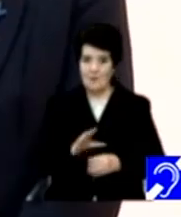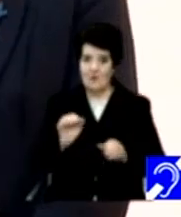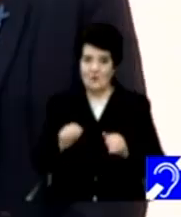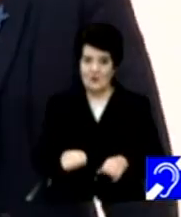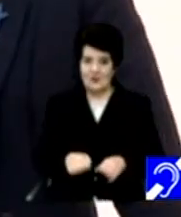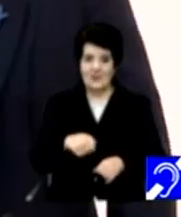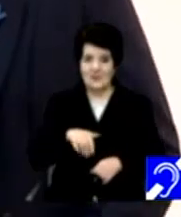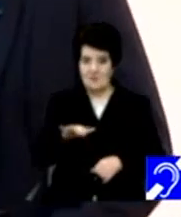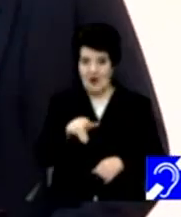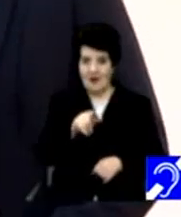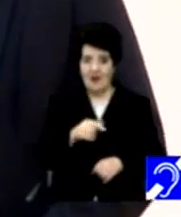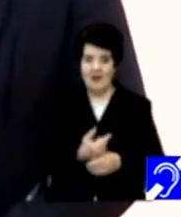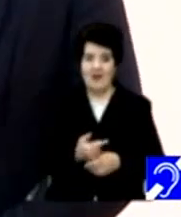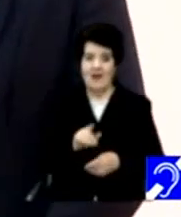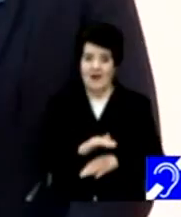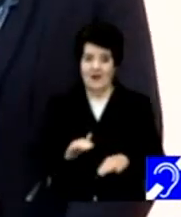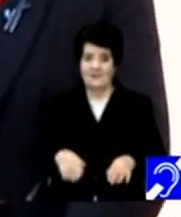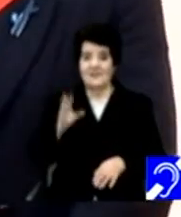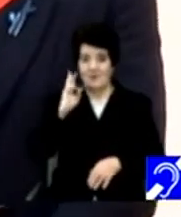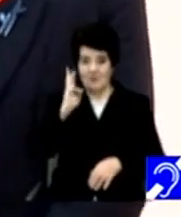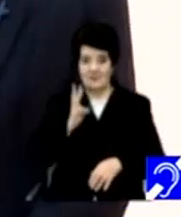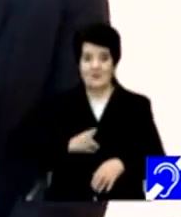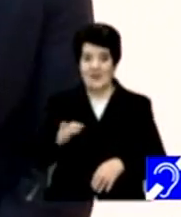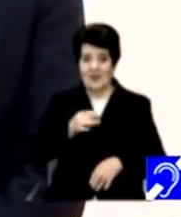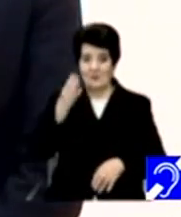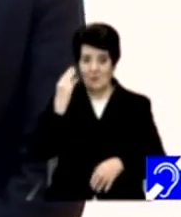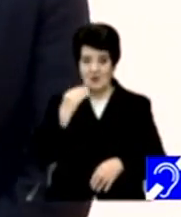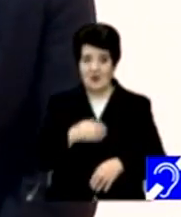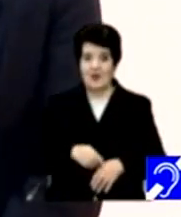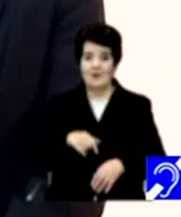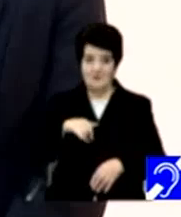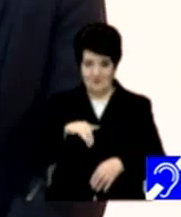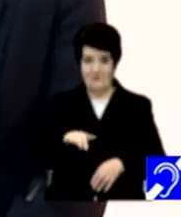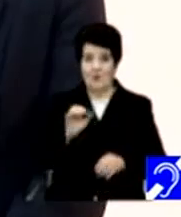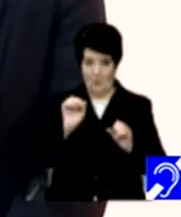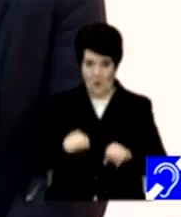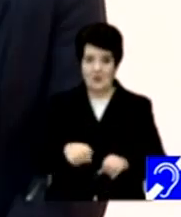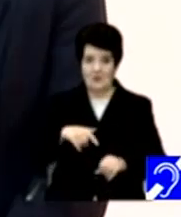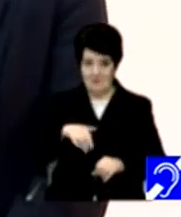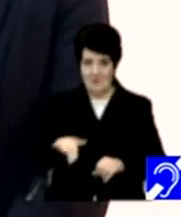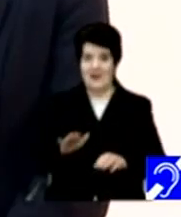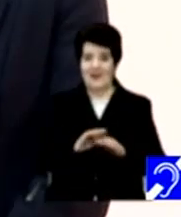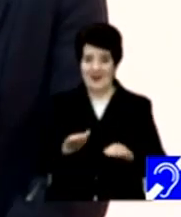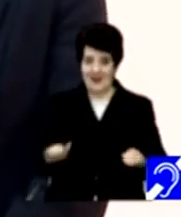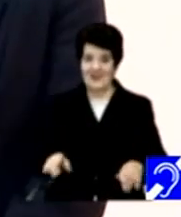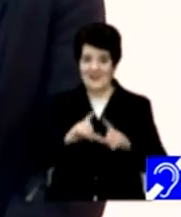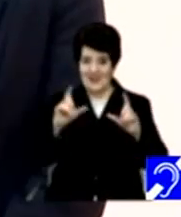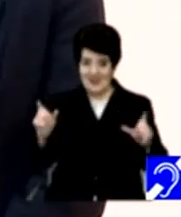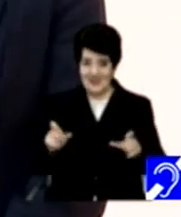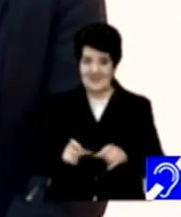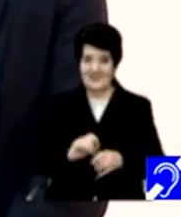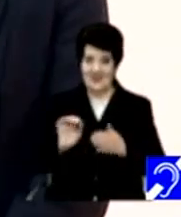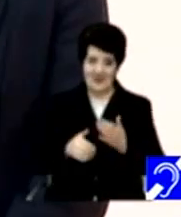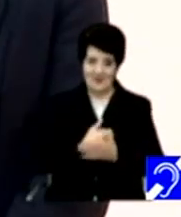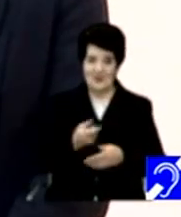la grădiniță. Însă de când sunt ambasador în Republica Moldova, tot merg la grădiniță. Și tot merg la grădinițe